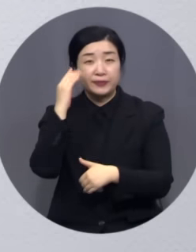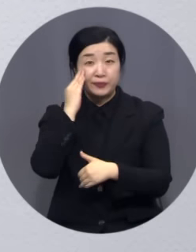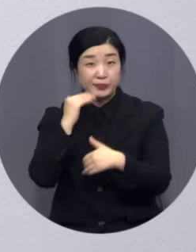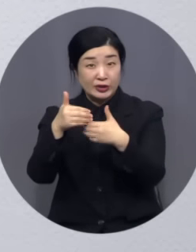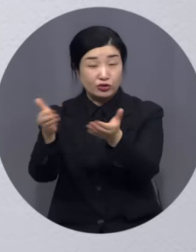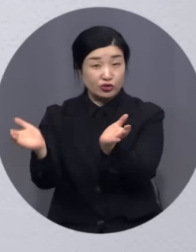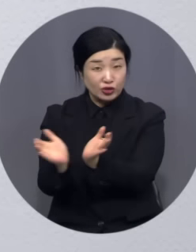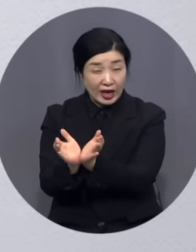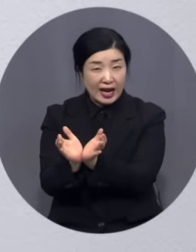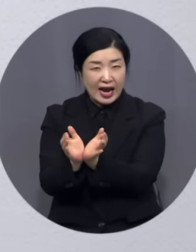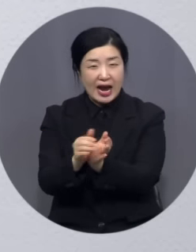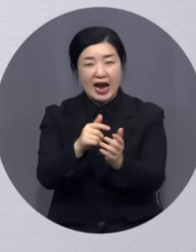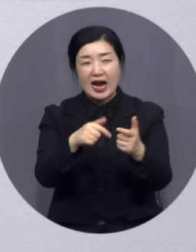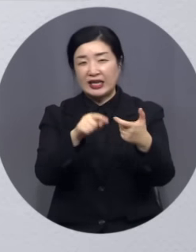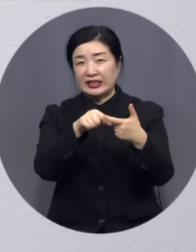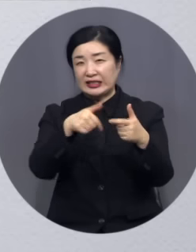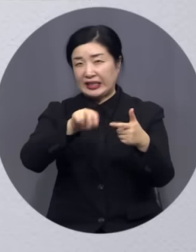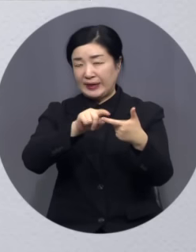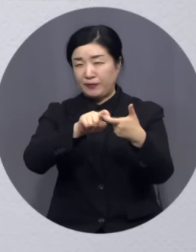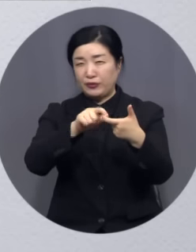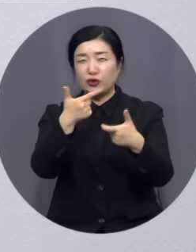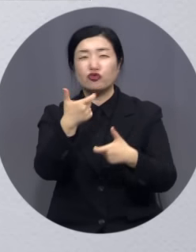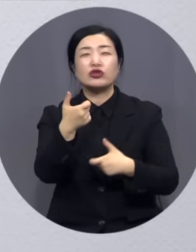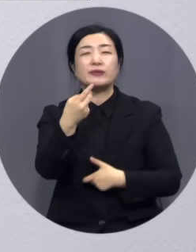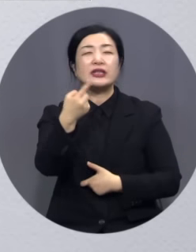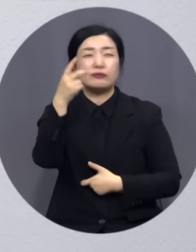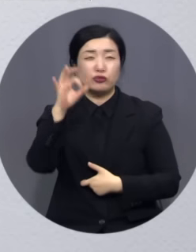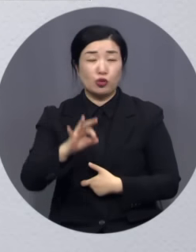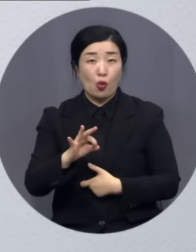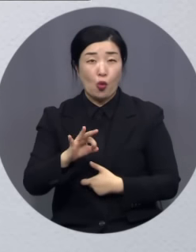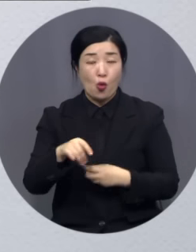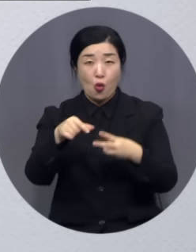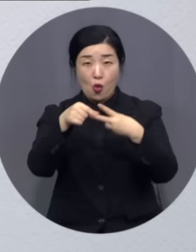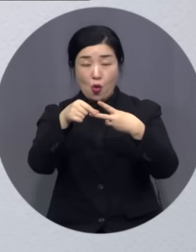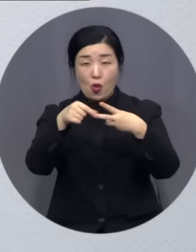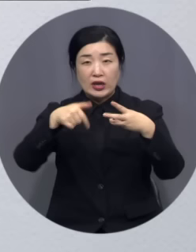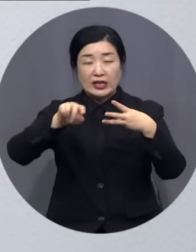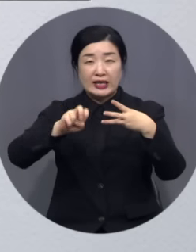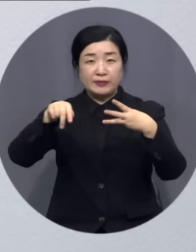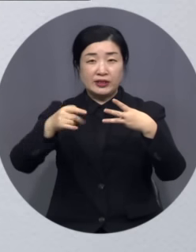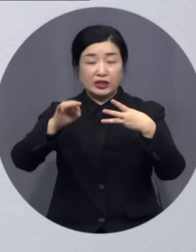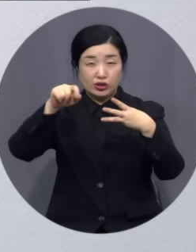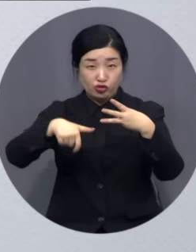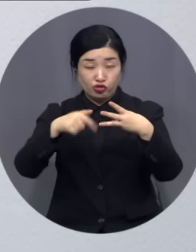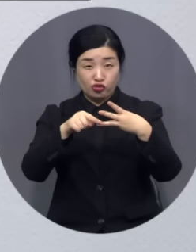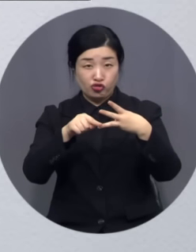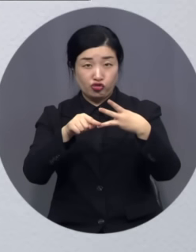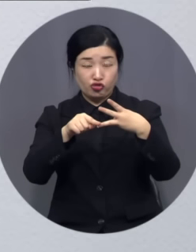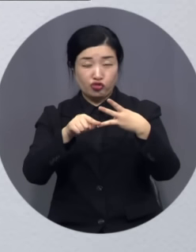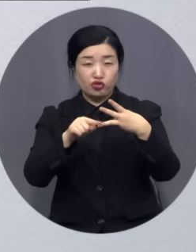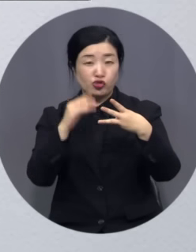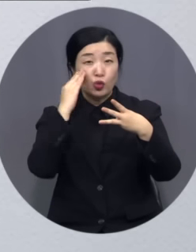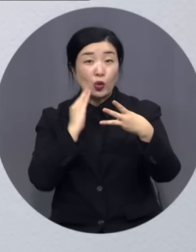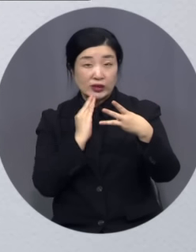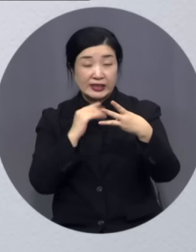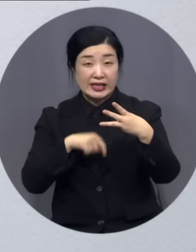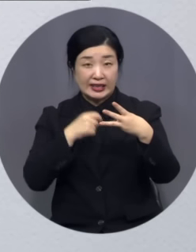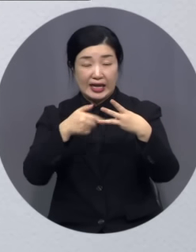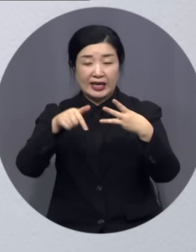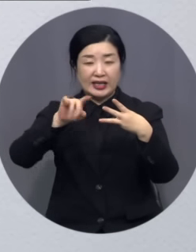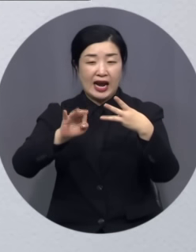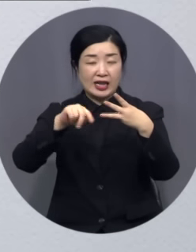김한규 후보가 61% 가장 높았고 국민의 힘 김승욱 후보 24% 녹색 정의당 강순화